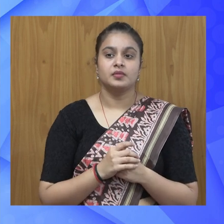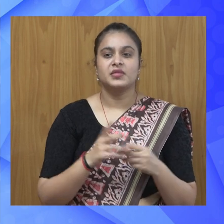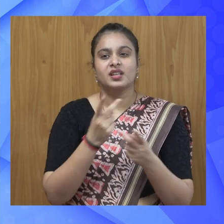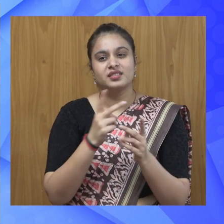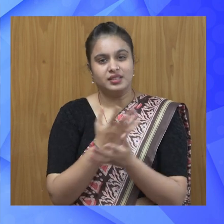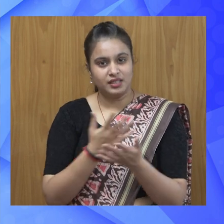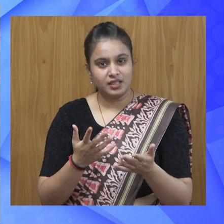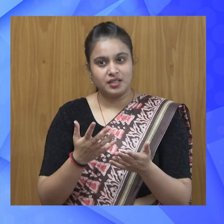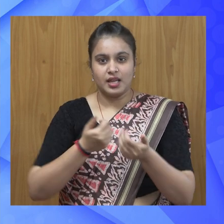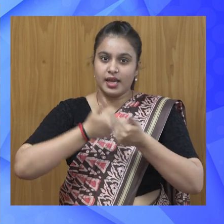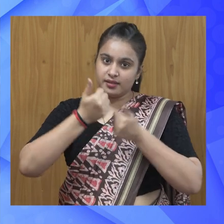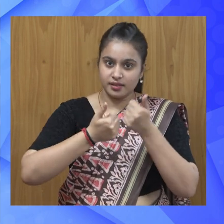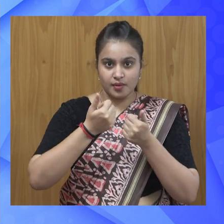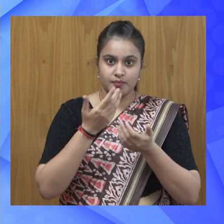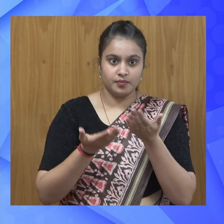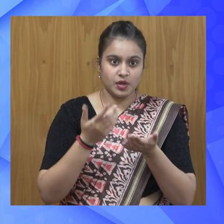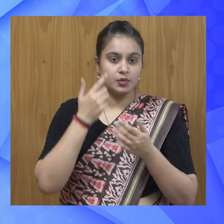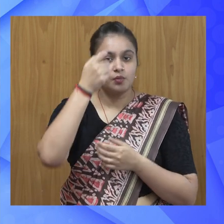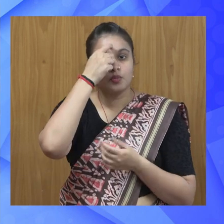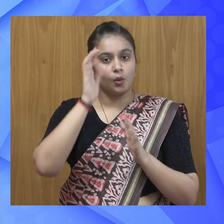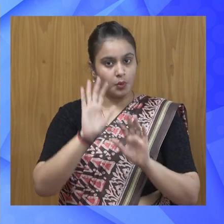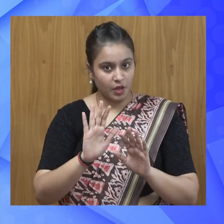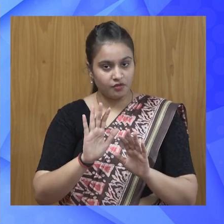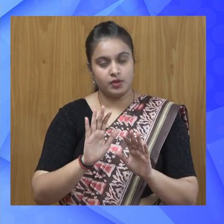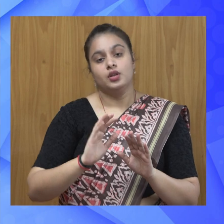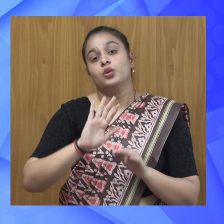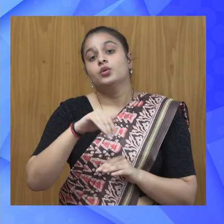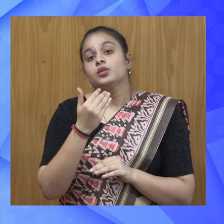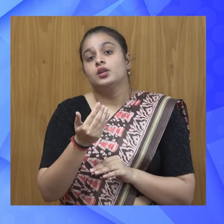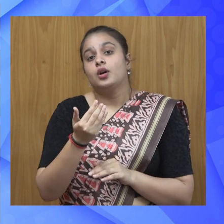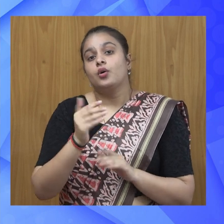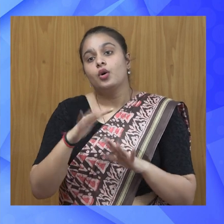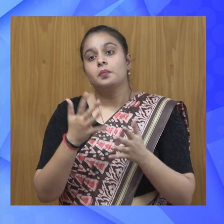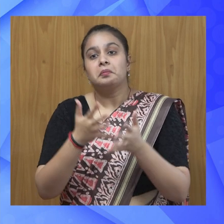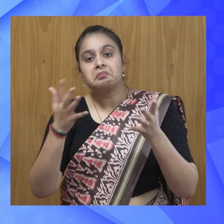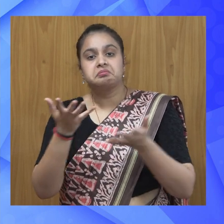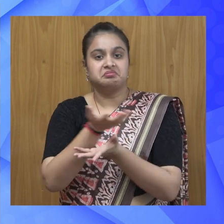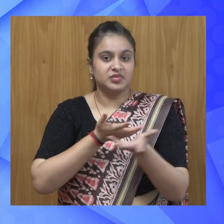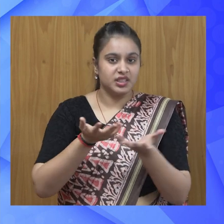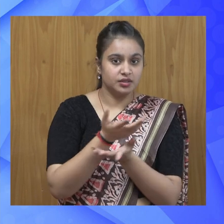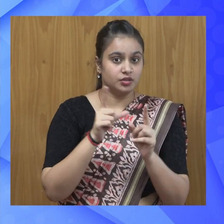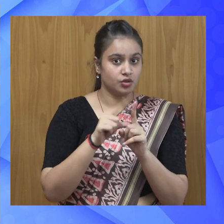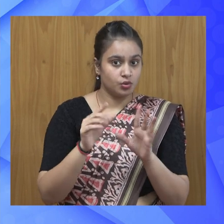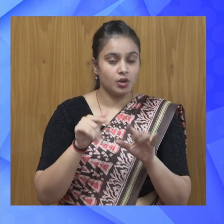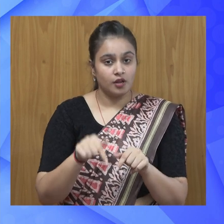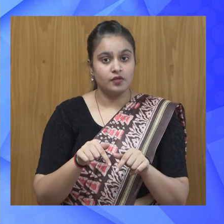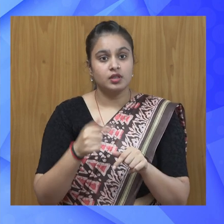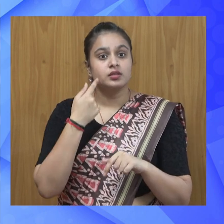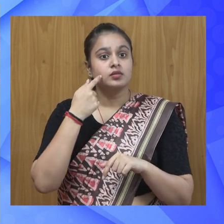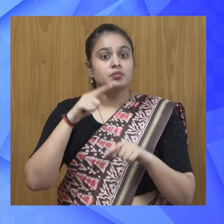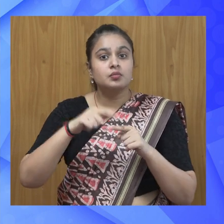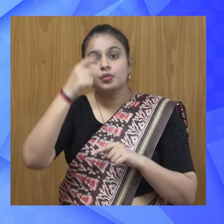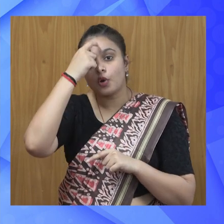को, जैसे मान लीजिए एग्जाम की आपको लेकर समस्या है और बहुत सारा इसके बारे में डिस्कशन भी होता है, तो आप देखिए कि आपको